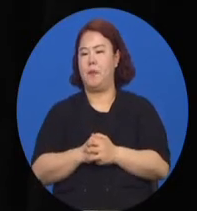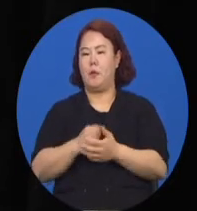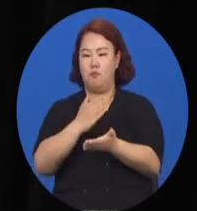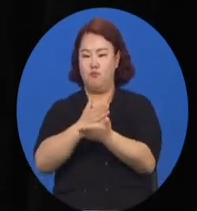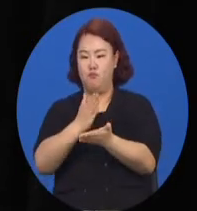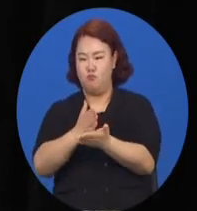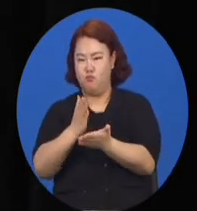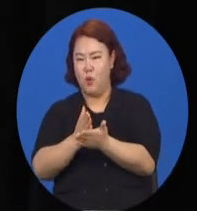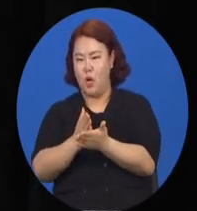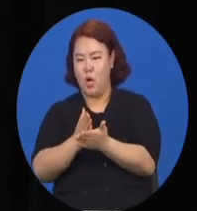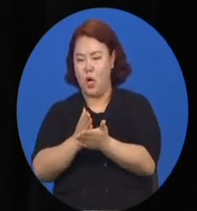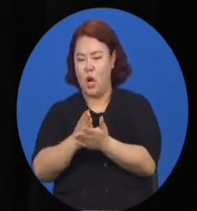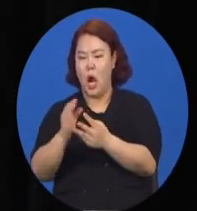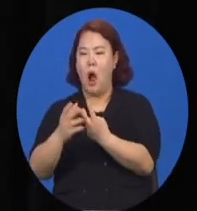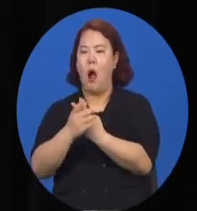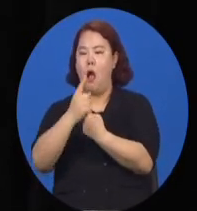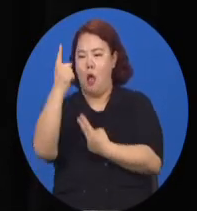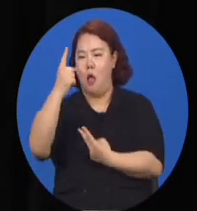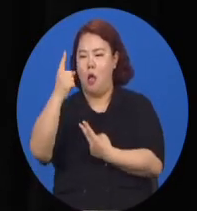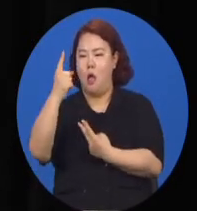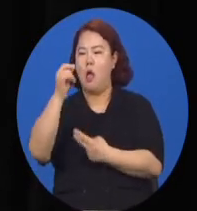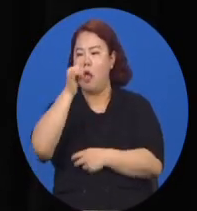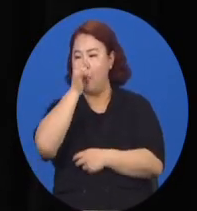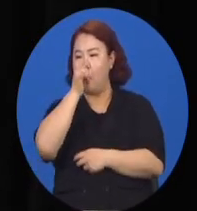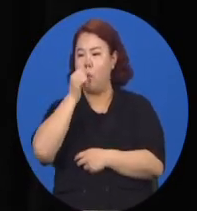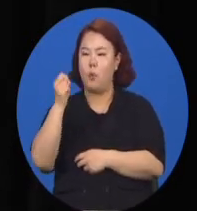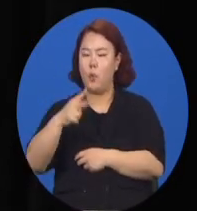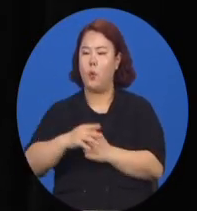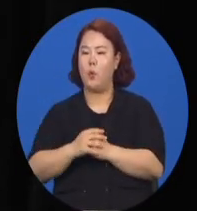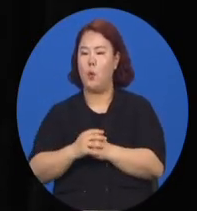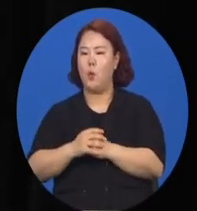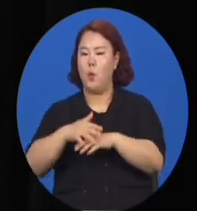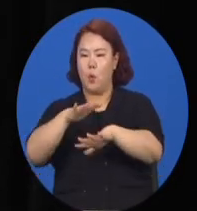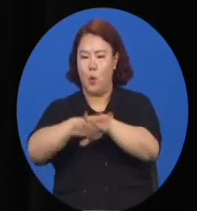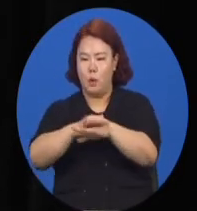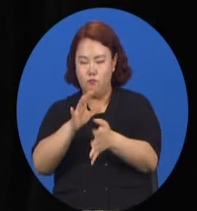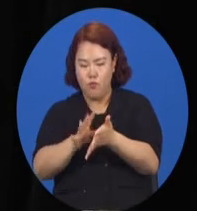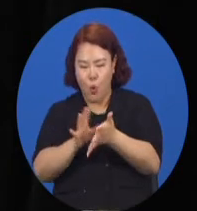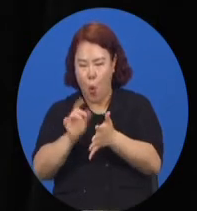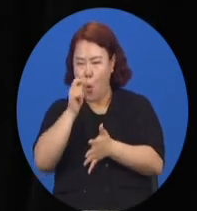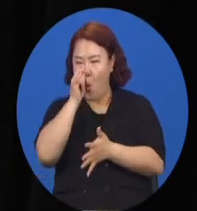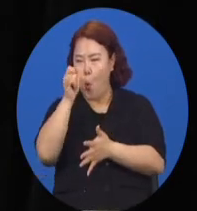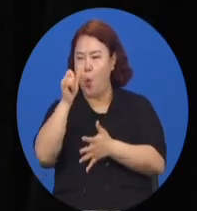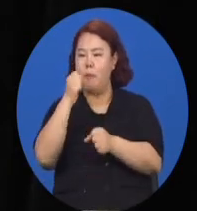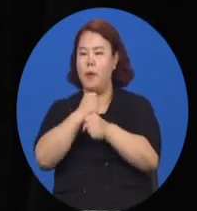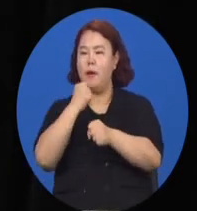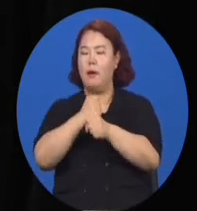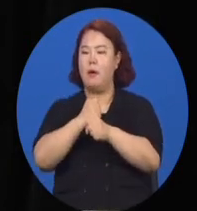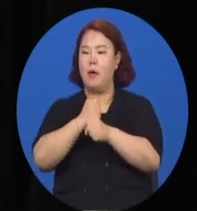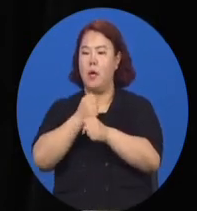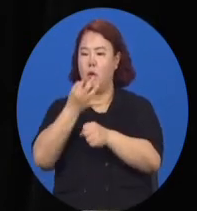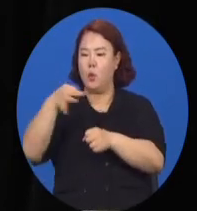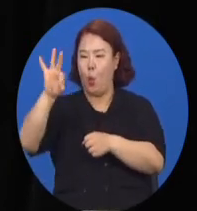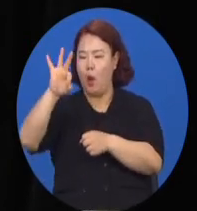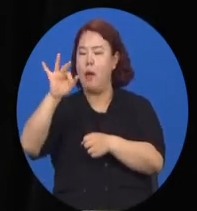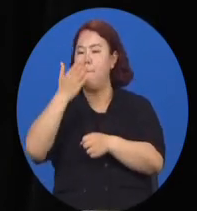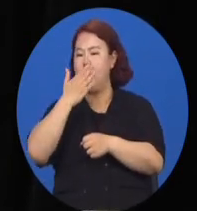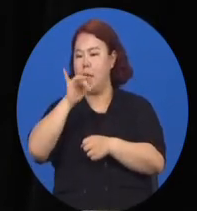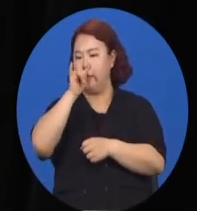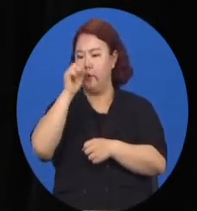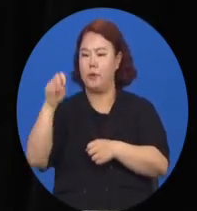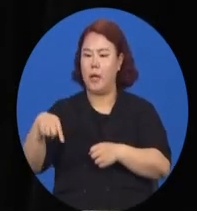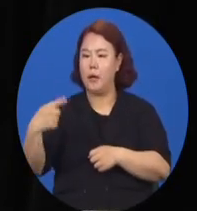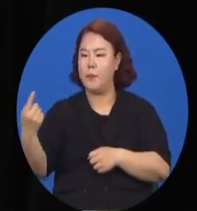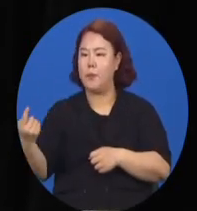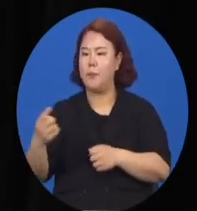품목을 단일화하고 그다음에 그 농산품을 고급화해서 소득을 올리는 방안이 있겠고요.